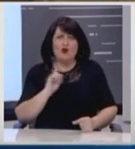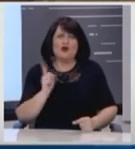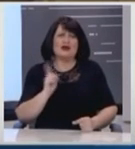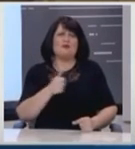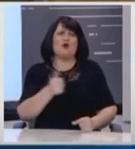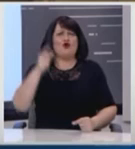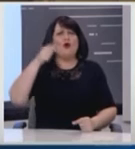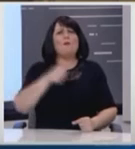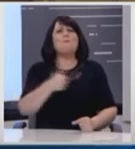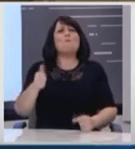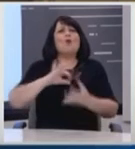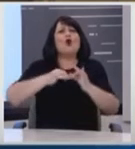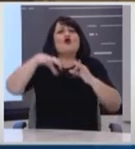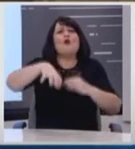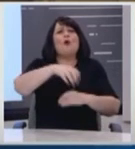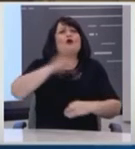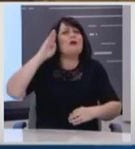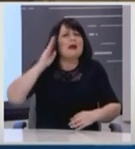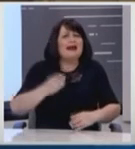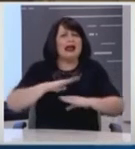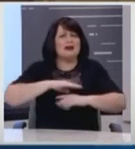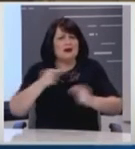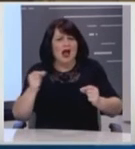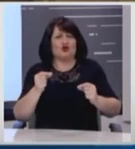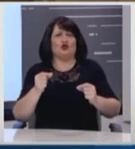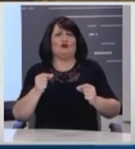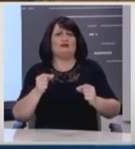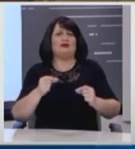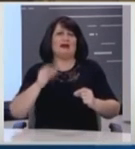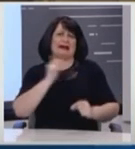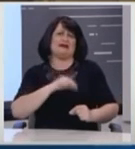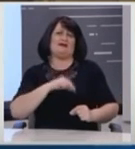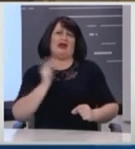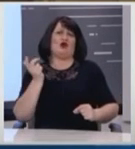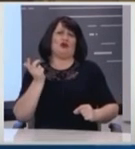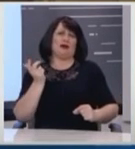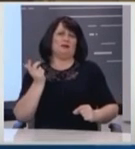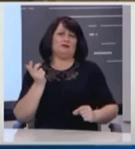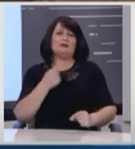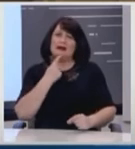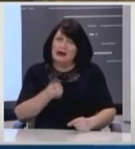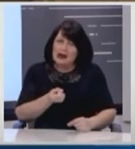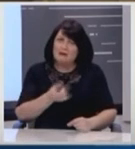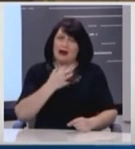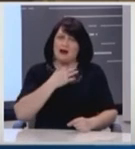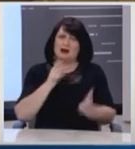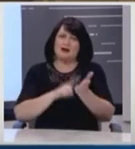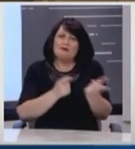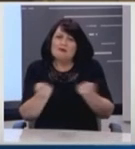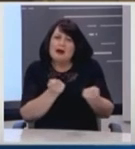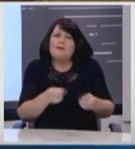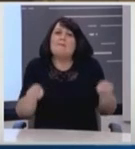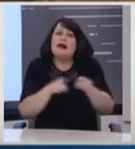ενεργειακών μονοπωλίων των Αμερικάνων, του ΝΑΤΟ, των άλλων συμμάχων σας. Τονίζουμε την αναγκαιότητα συντονισμού της